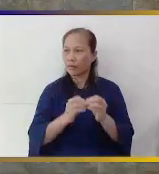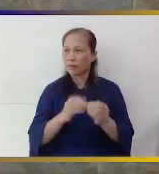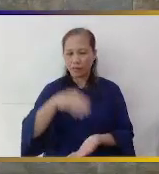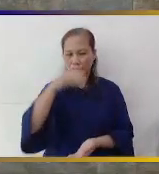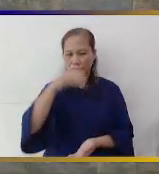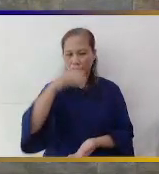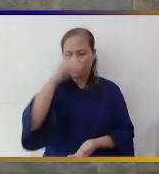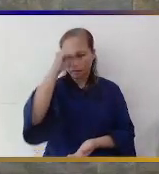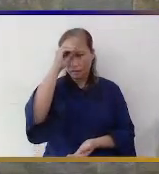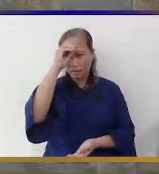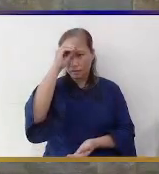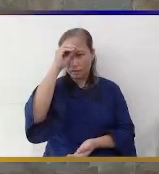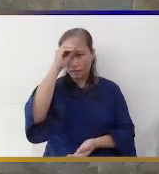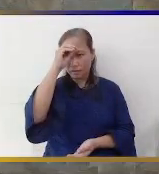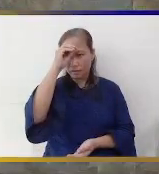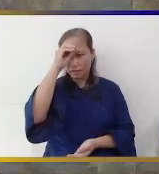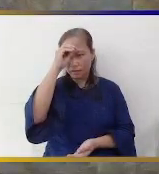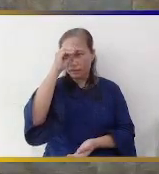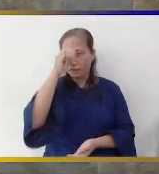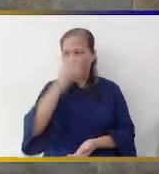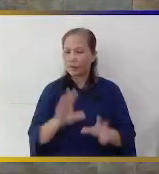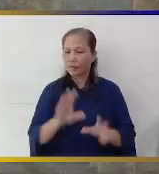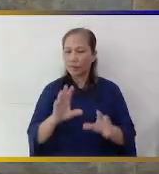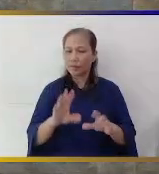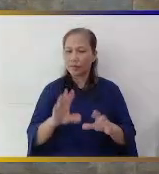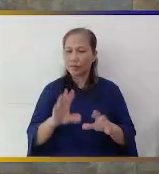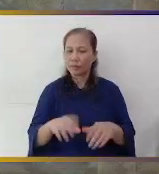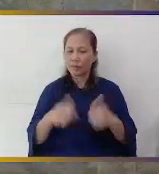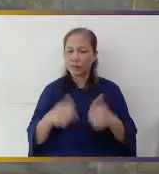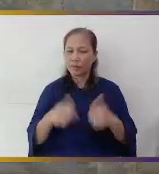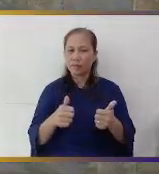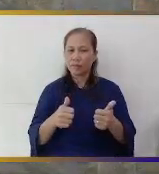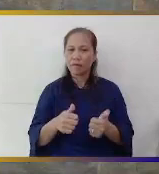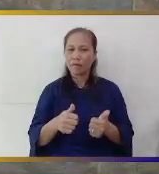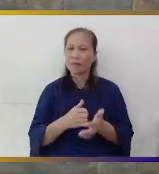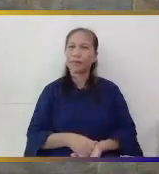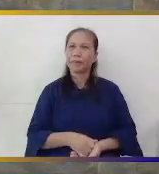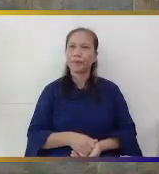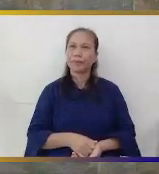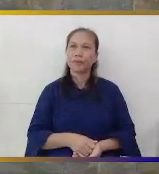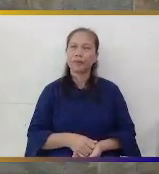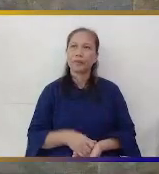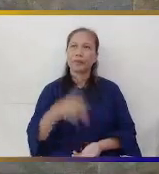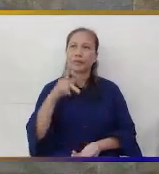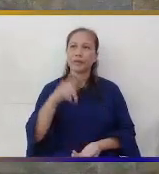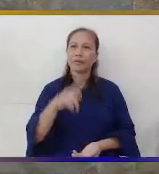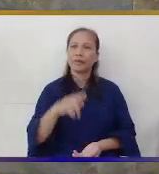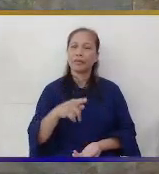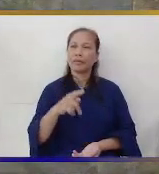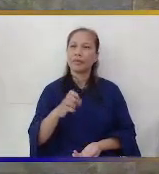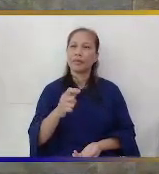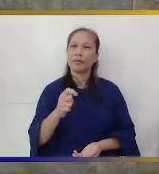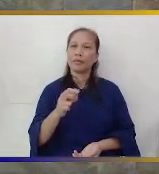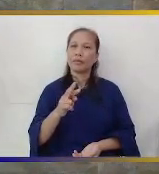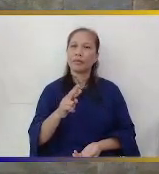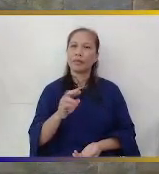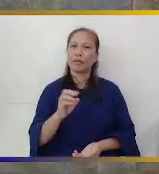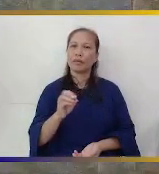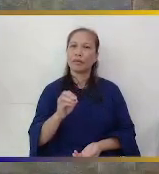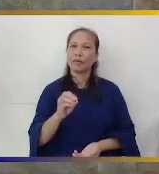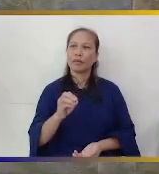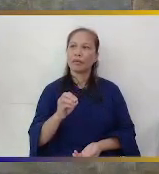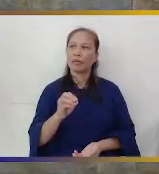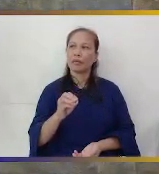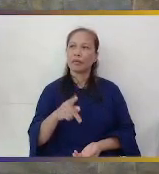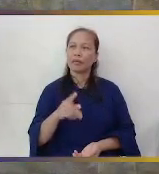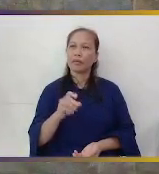details Okay we are more on learning the details going to the petri brs mga kapatid okay ito